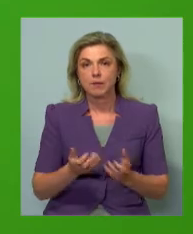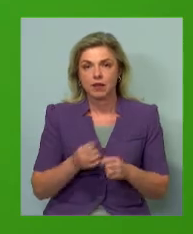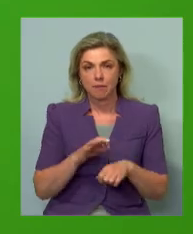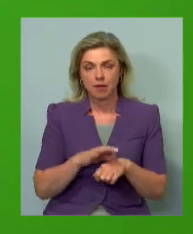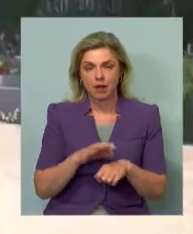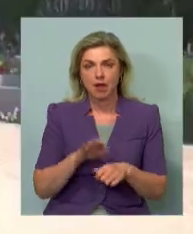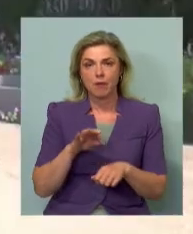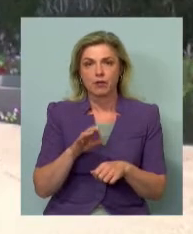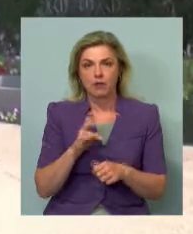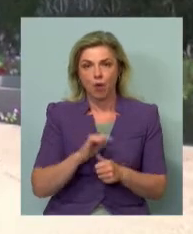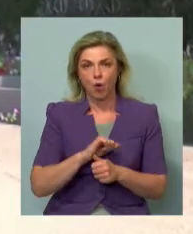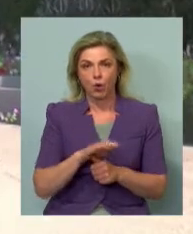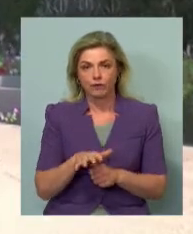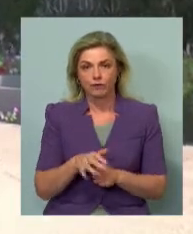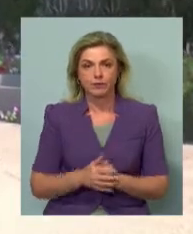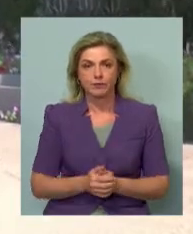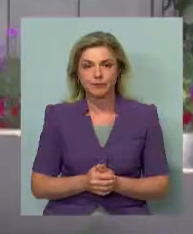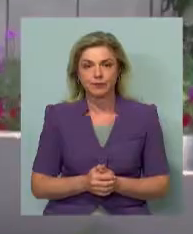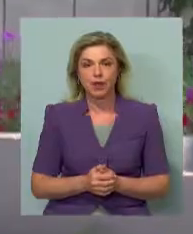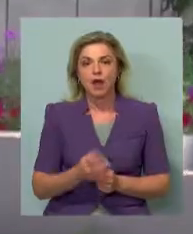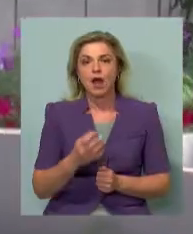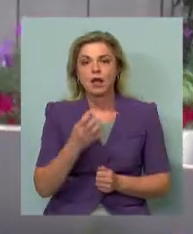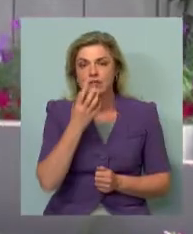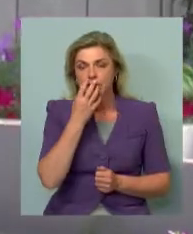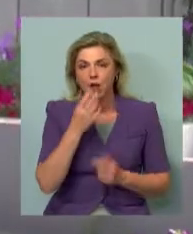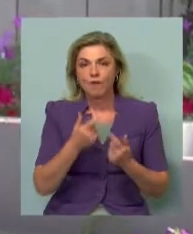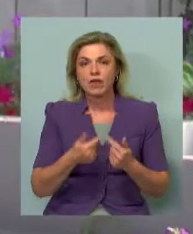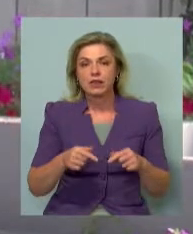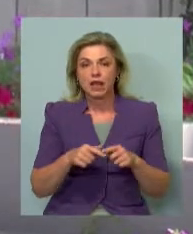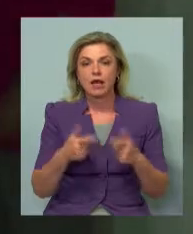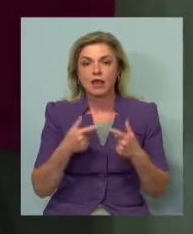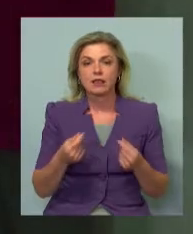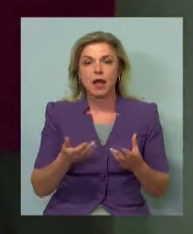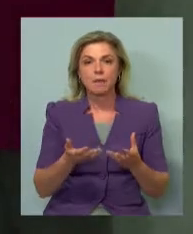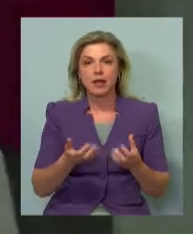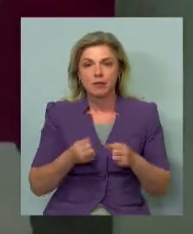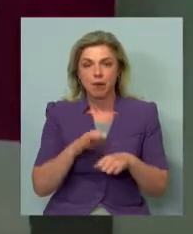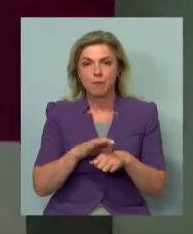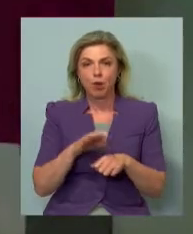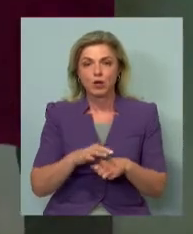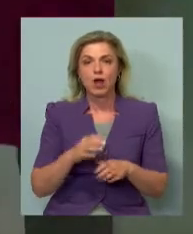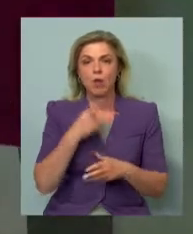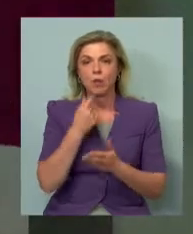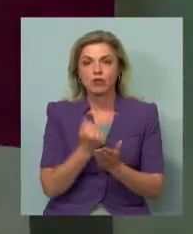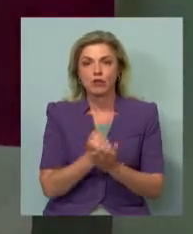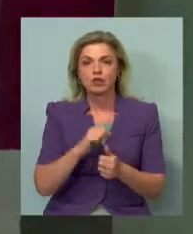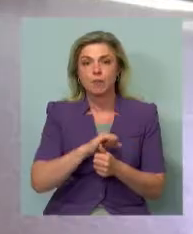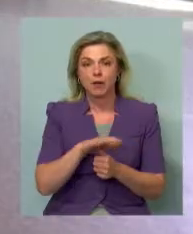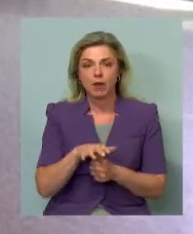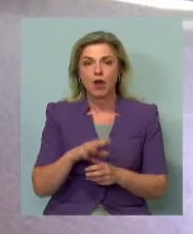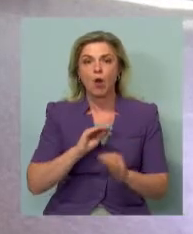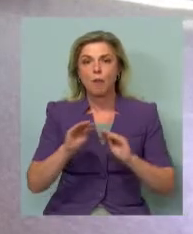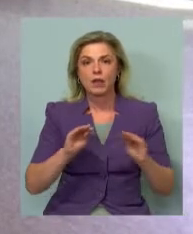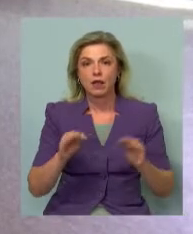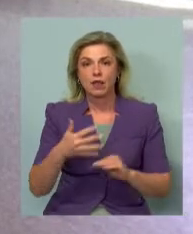коронавірусом. Під респіраторне відділення, де прийматимуть пацієнтів з підтвердженим COVID, обладнали 5-й поверх лікарні. Тут